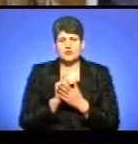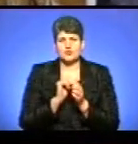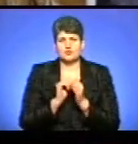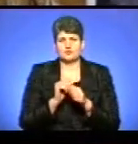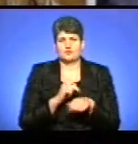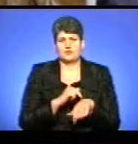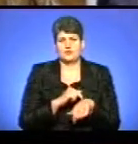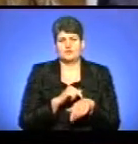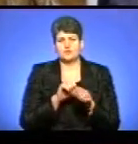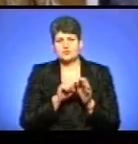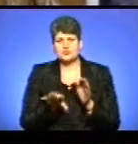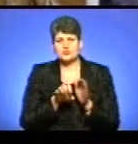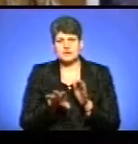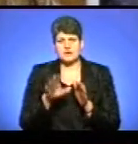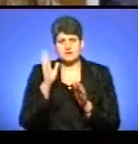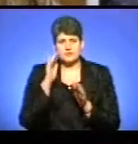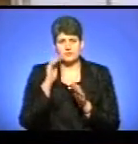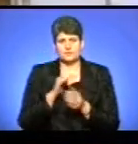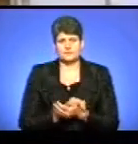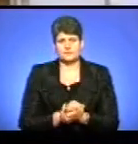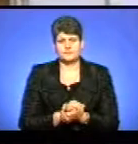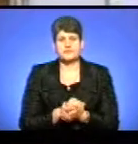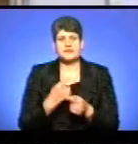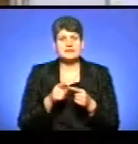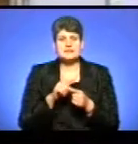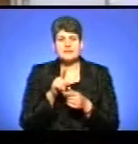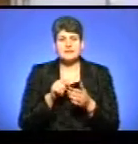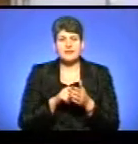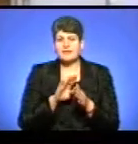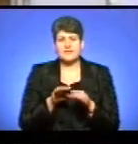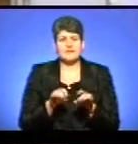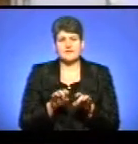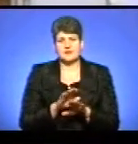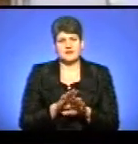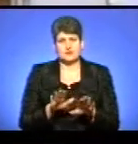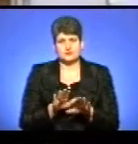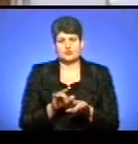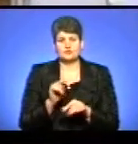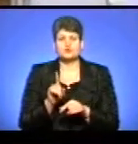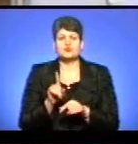спускати воду з кожної батареї. Це питання не вирішує, тому що ми